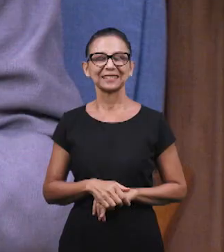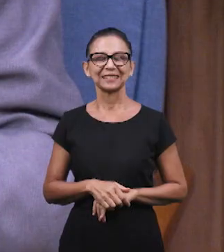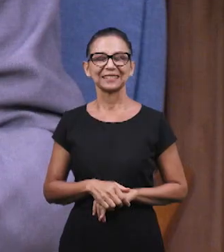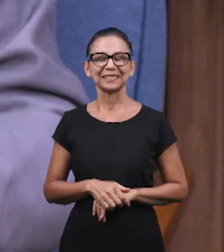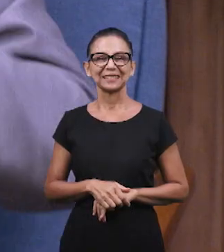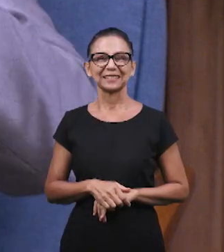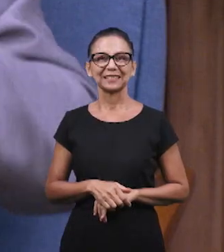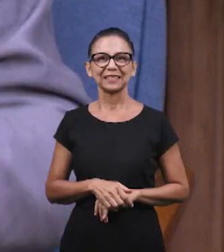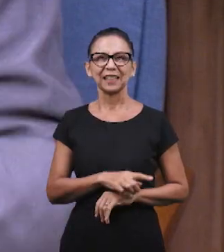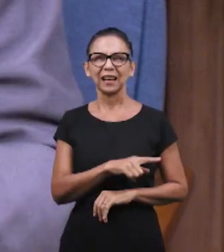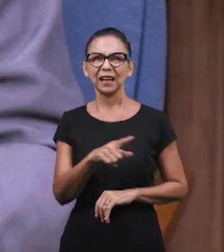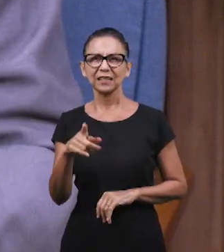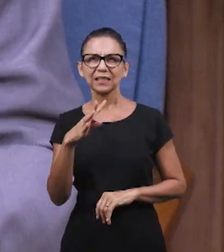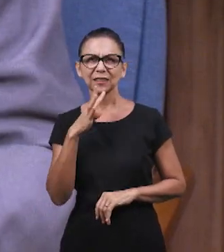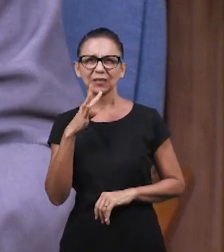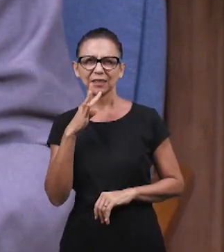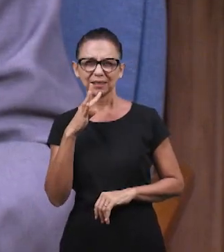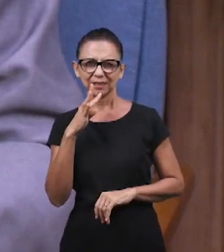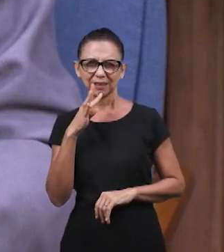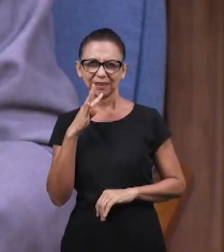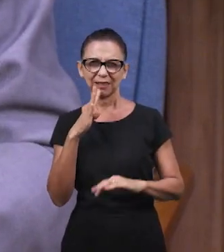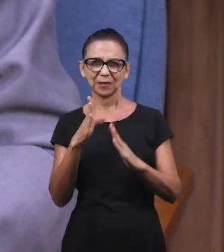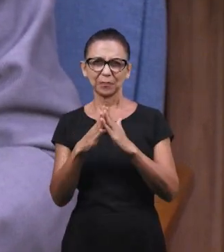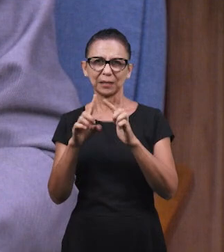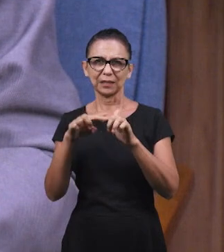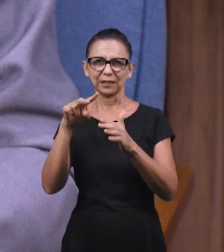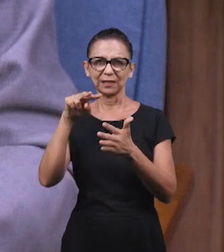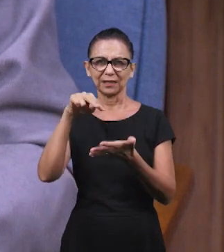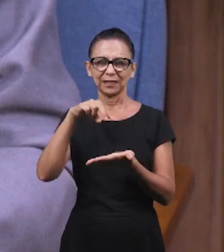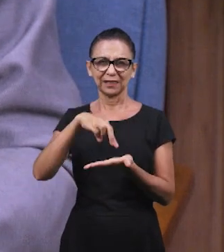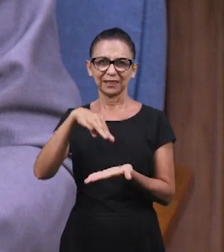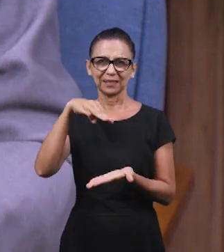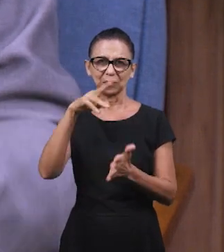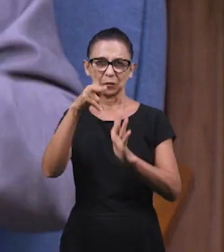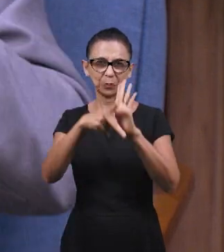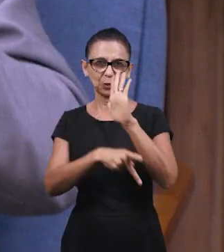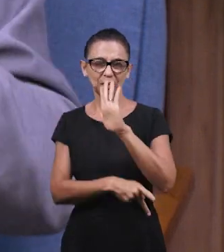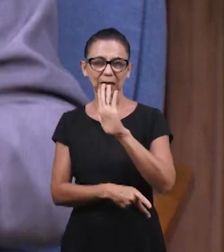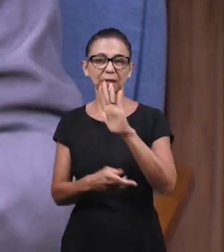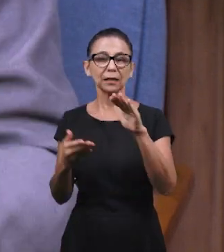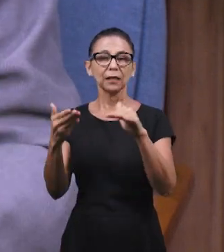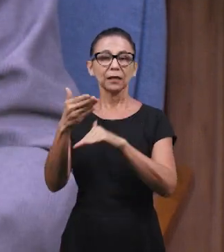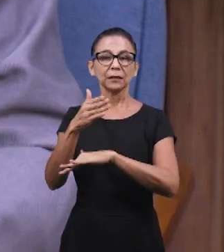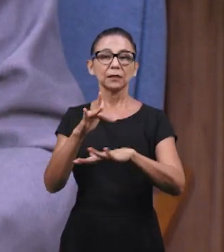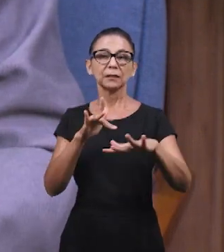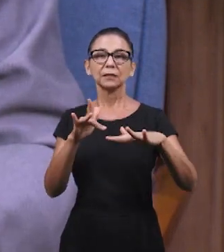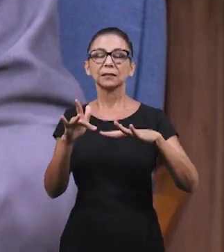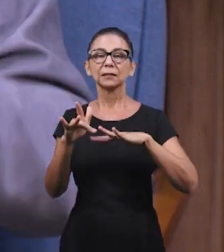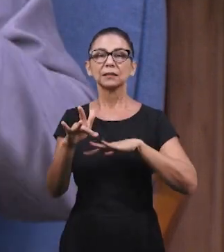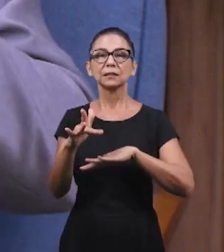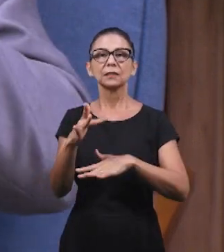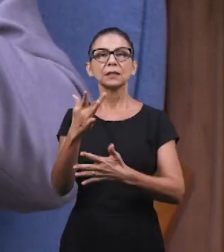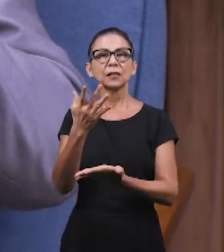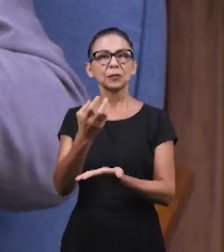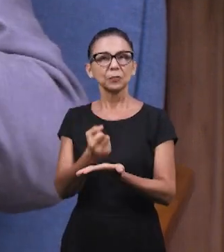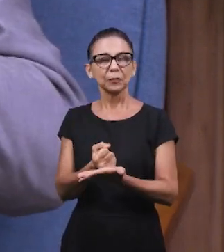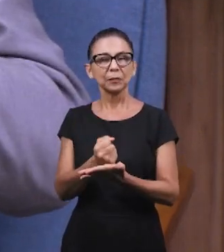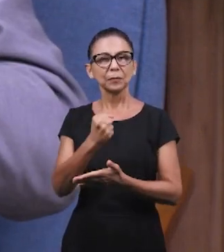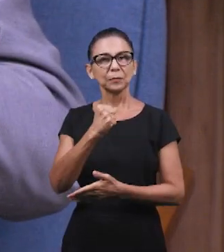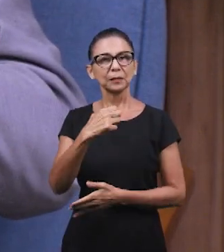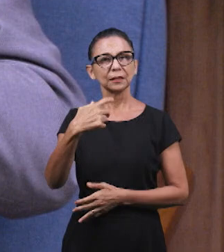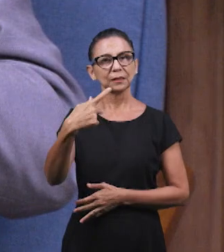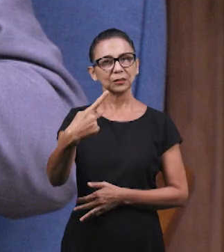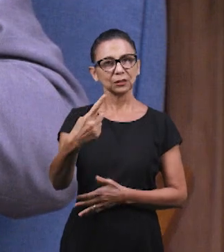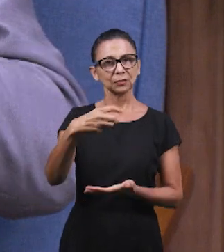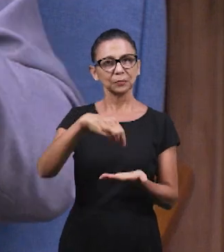est gratuit. Appelez maintenant si vous souhaitez. Vous voulez connaître sur l'Église chrétienne Maranatha et nos projets, accéder à nos